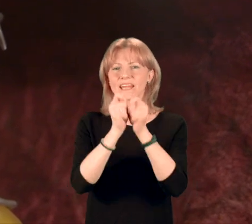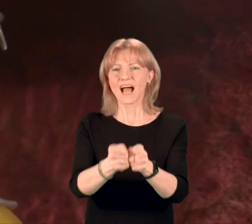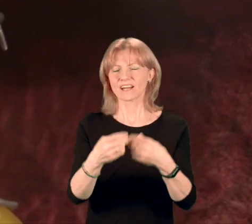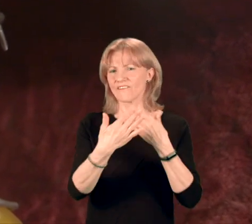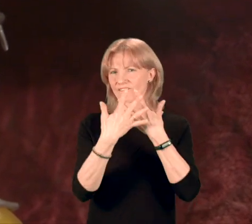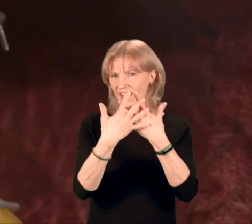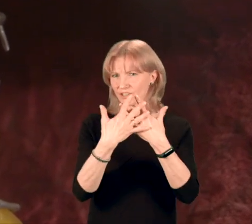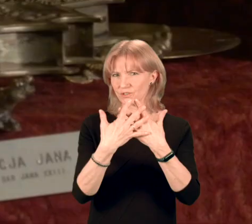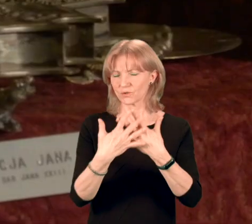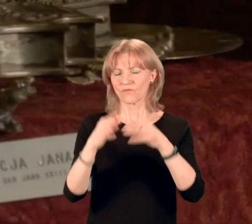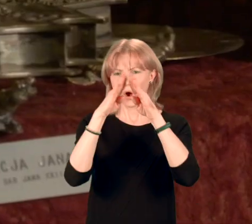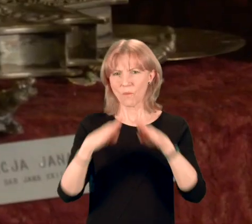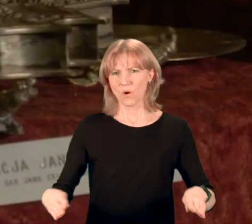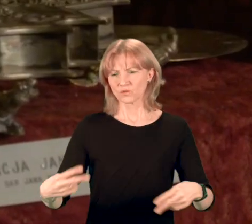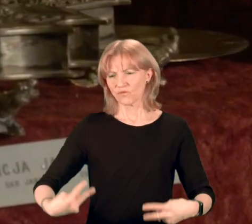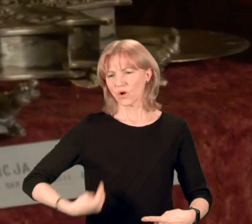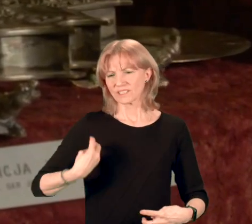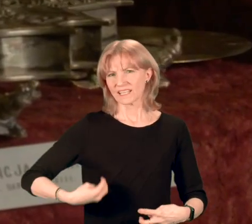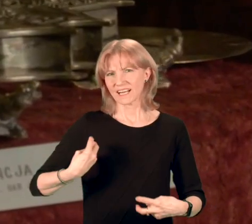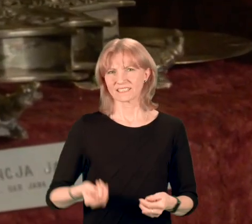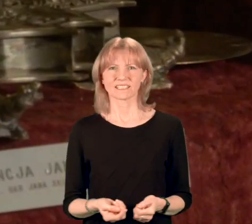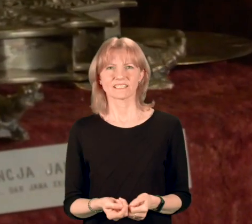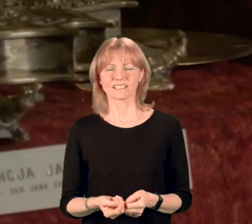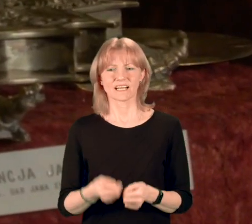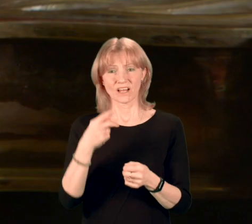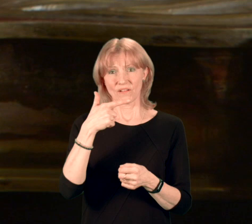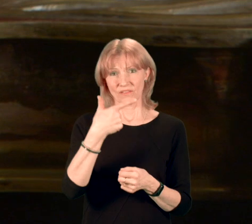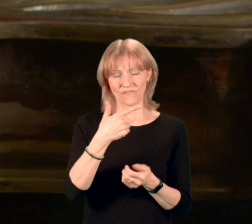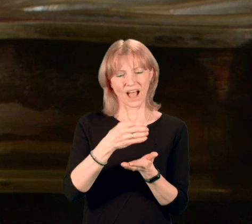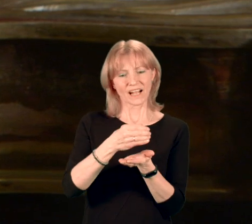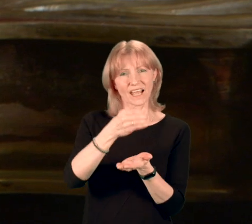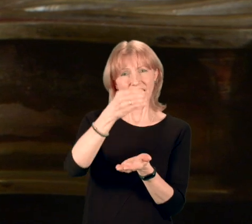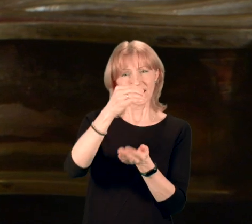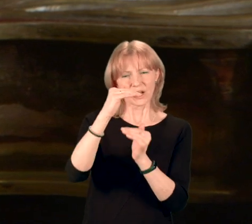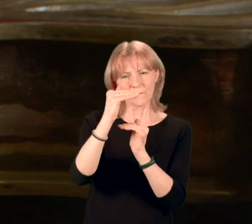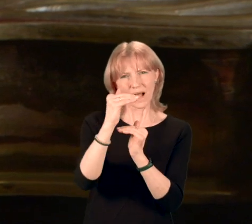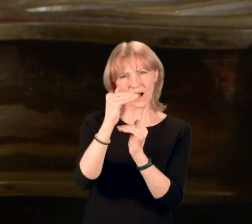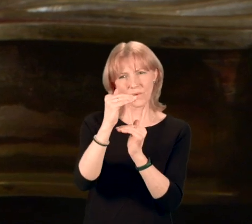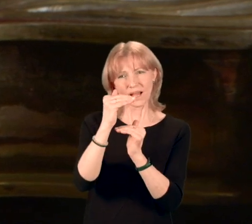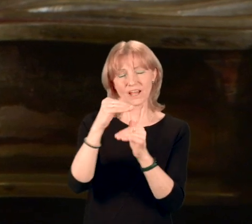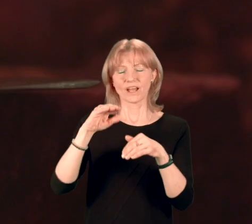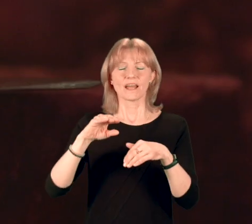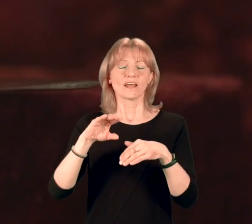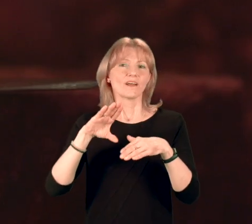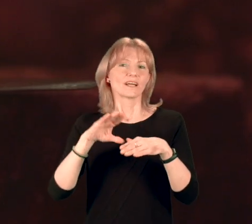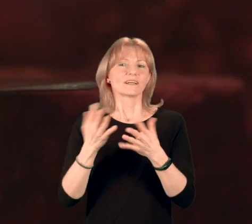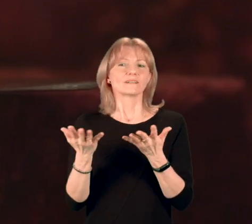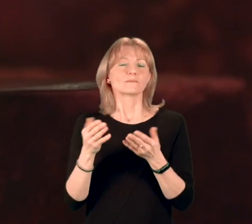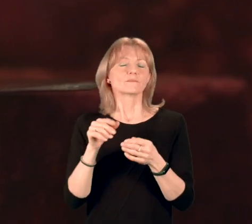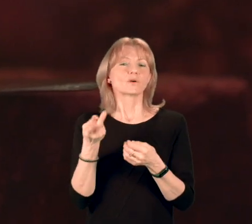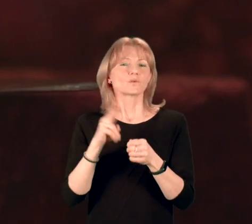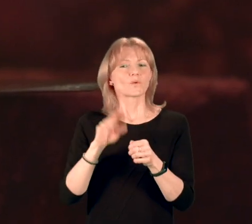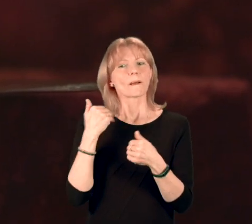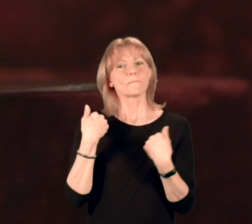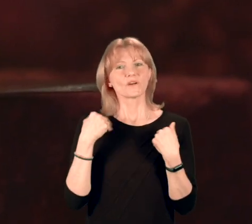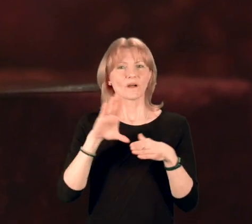obozów koncentracyjnych, dwa miniaturowe kielichy, przy pomocy których sprawowano Eucharystię w miejscach masowej zagłady –